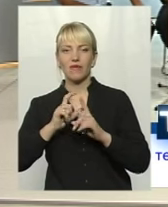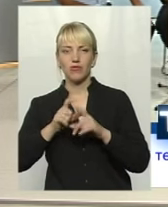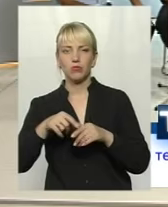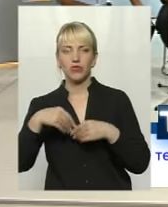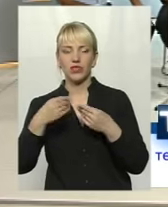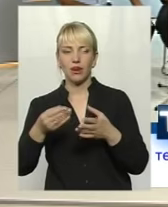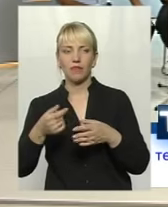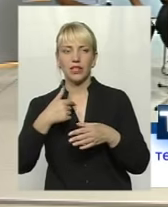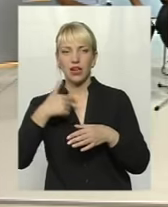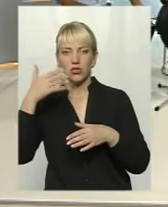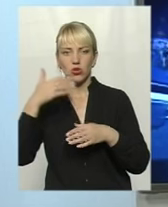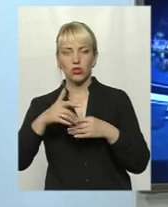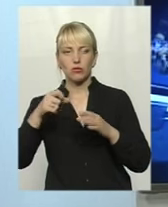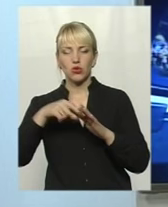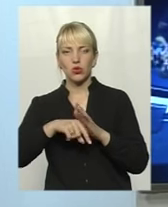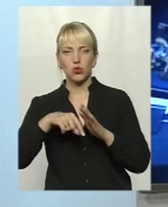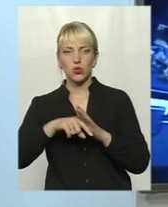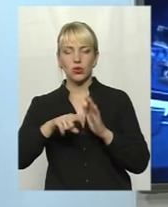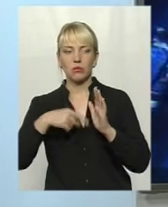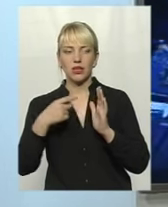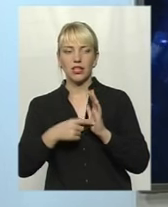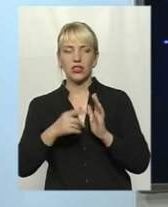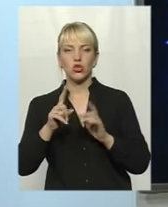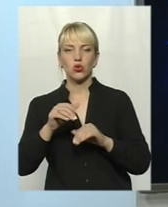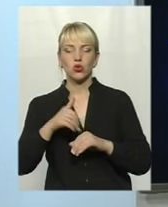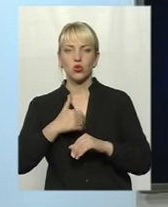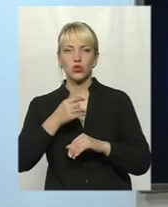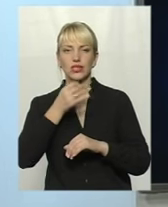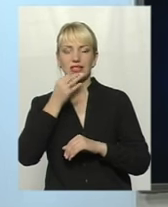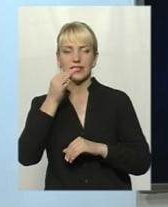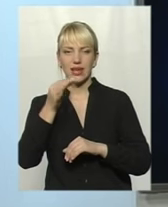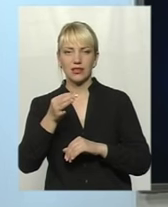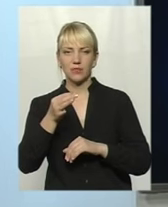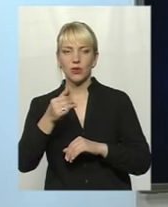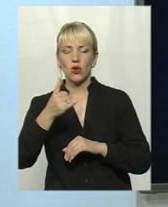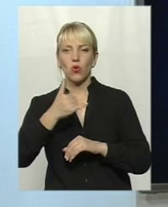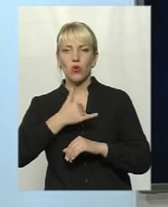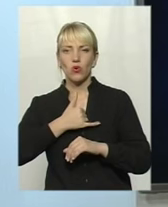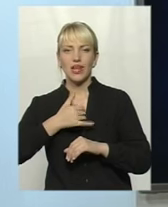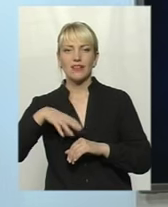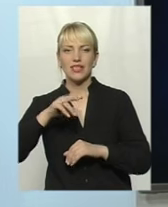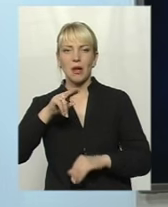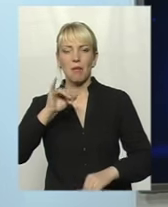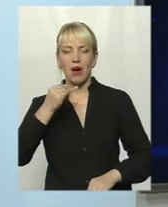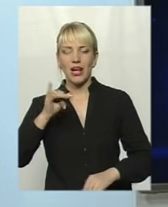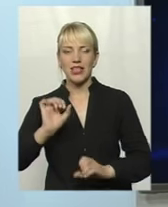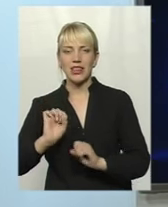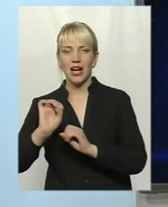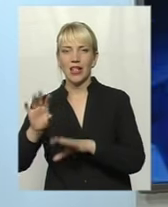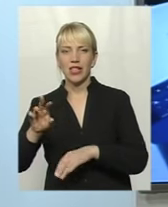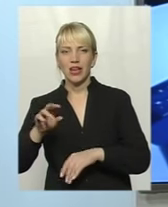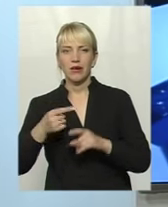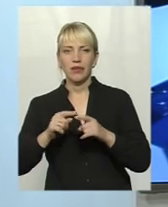цьому питанню. Я зрозумію і суть питання, і хочу що сказати. У нас, виходить, всі основні паї, здані одному орендатору, це